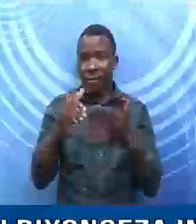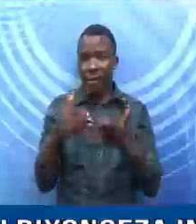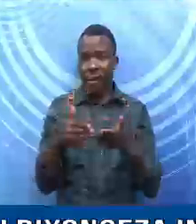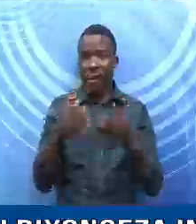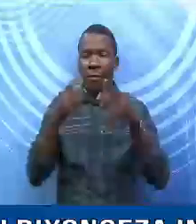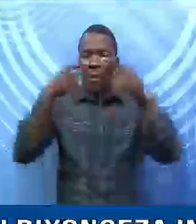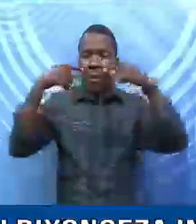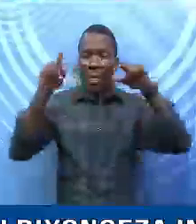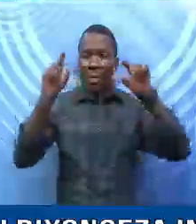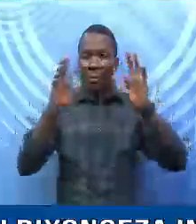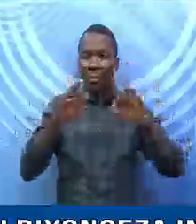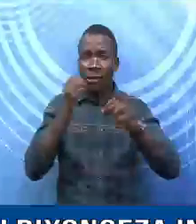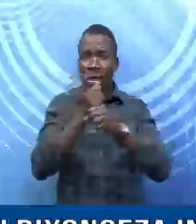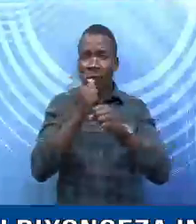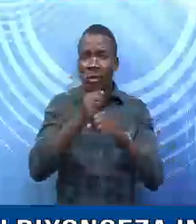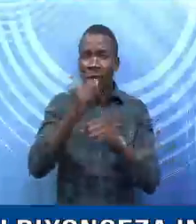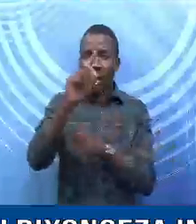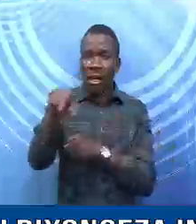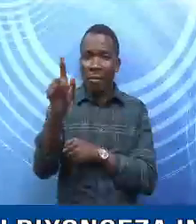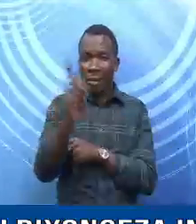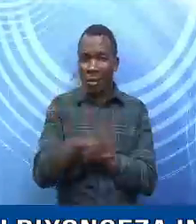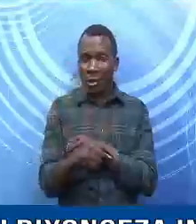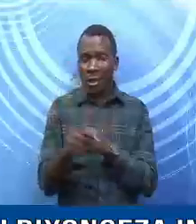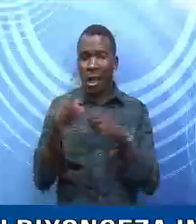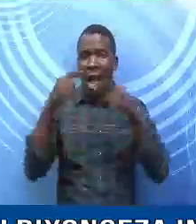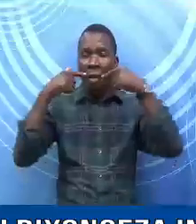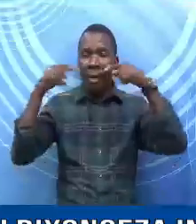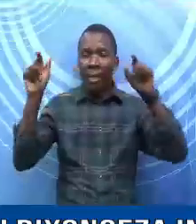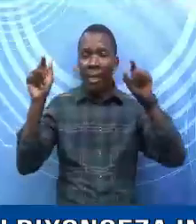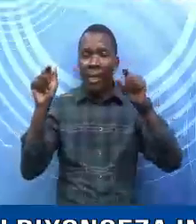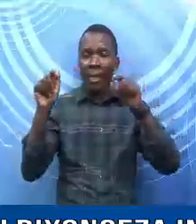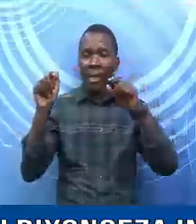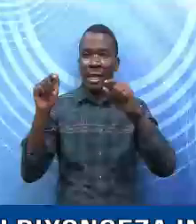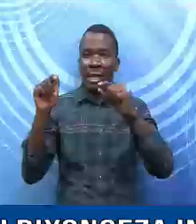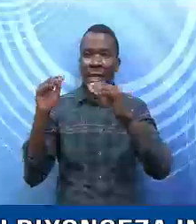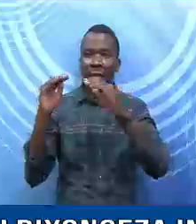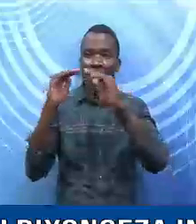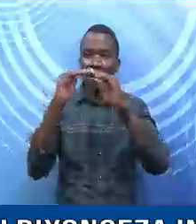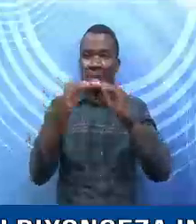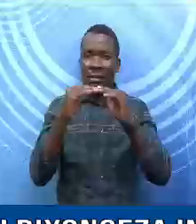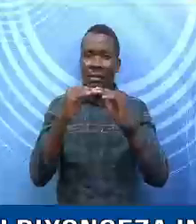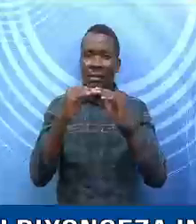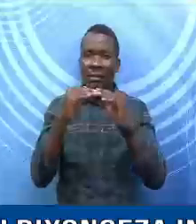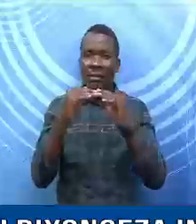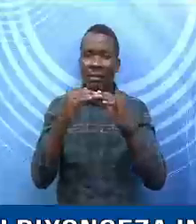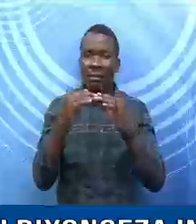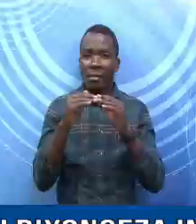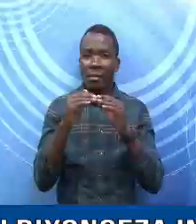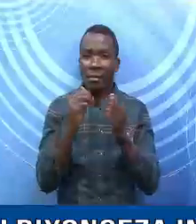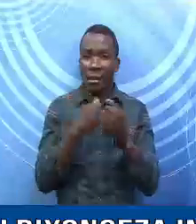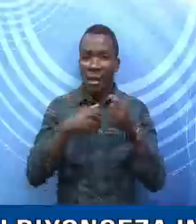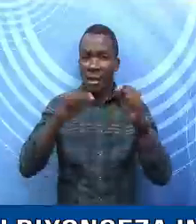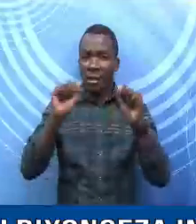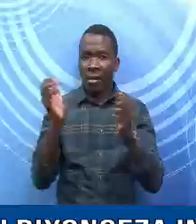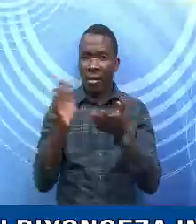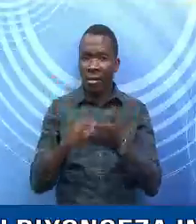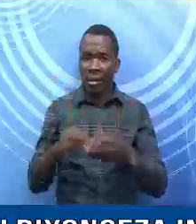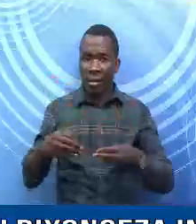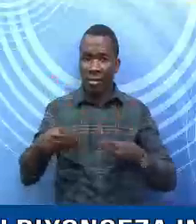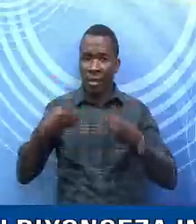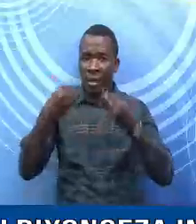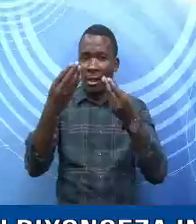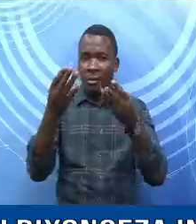ibyakozwe bidakwiriye, bagatangaza ko urungano rwabo rwaruhurwa bagasubizwa ibyabo. Akeneye ubutabera mwamwe abanyamakuru